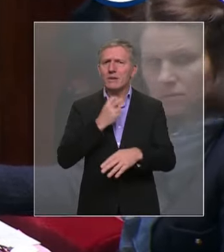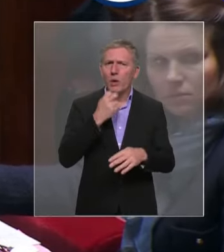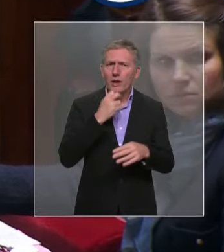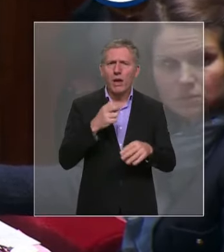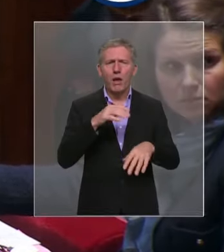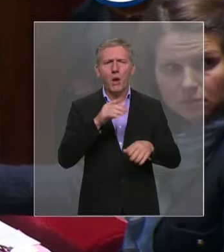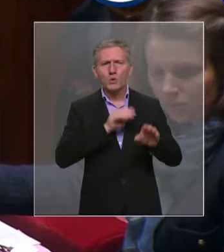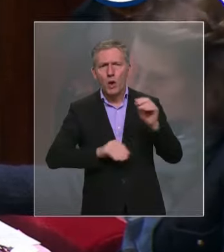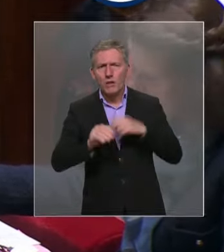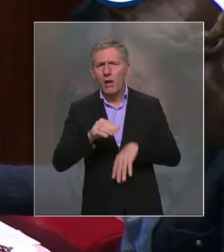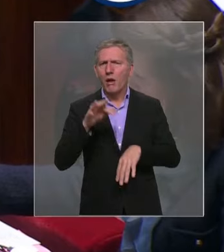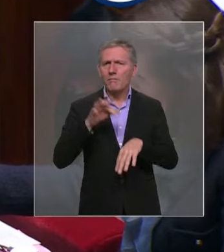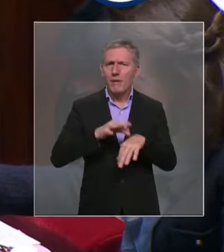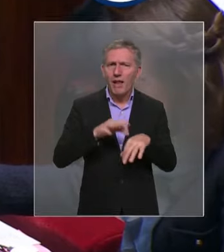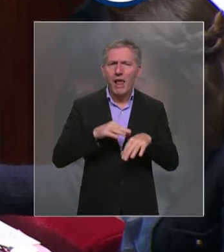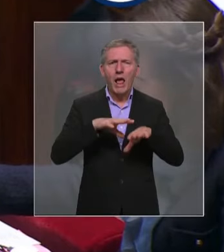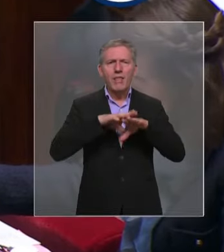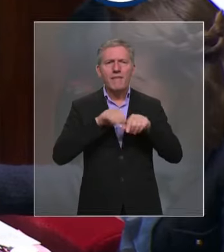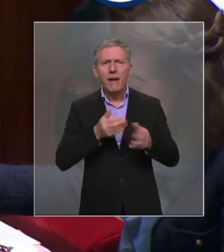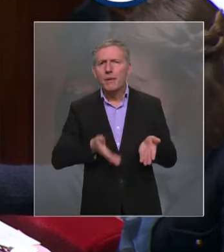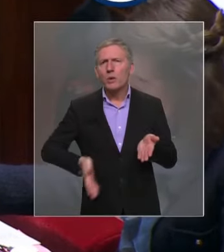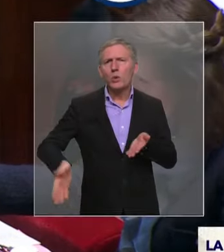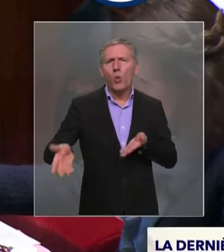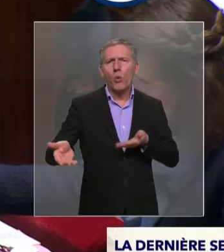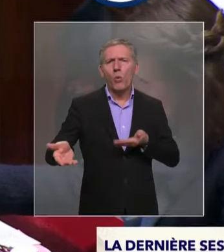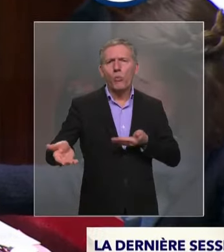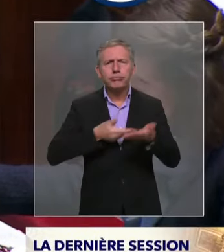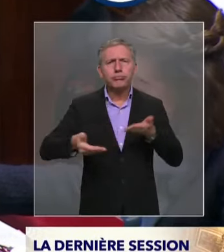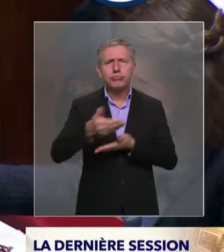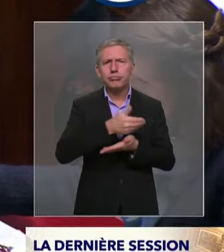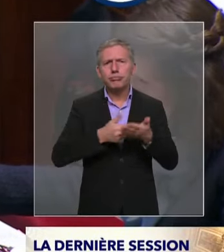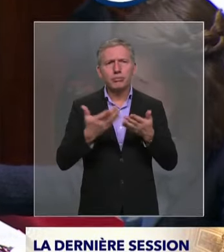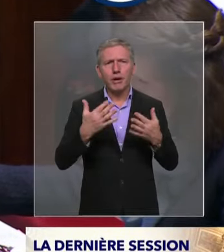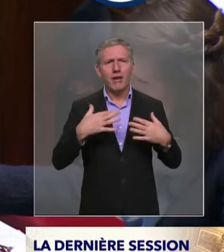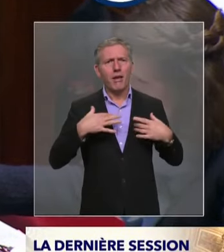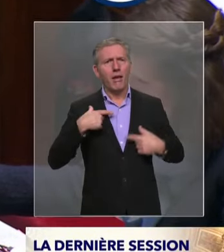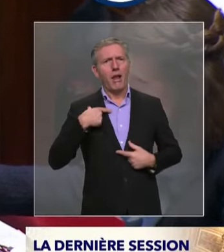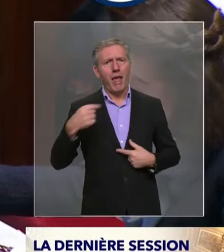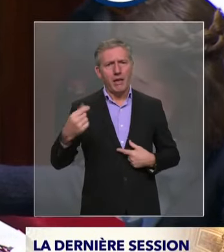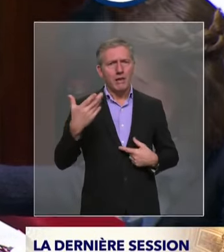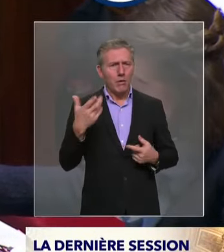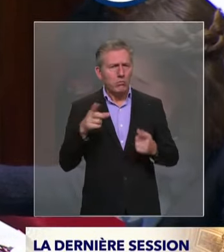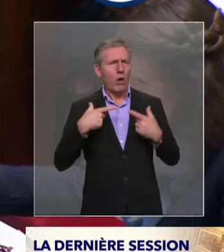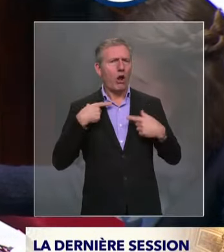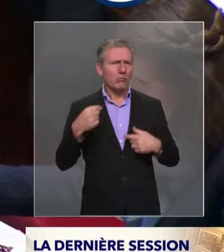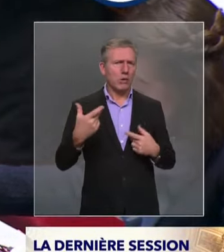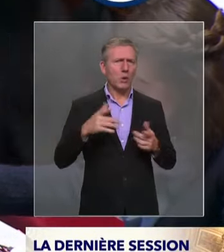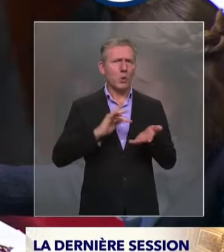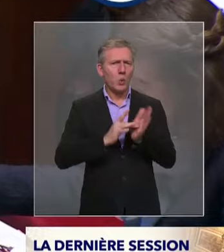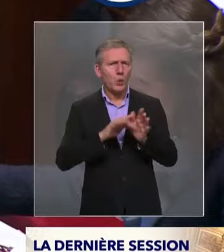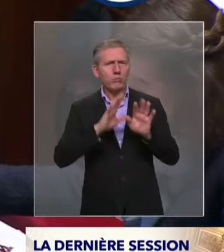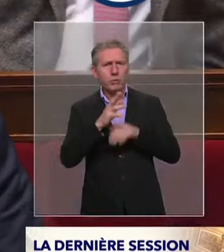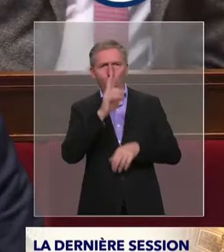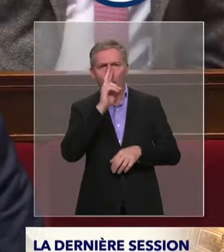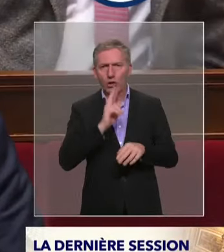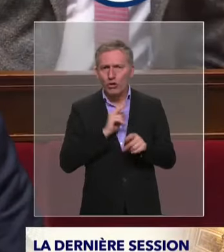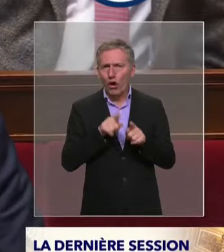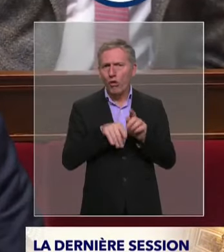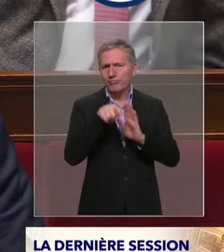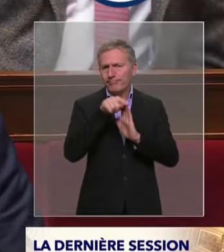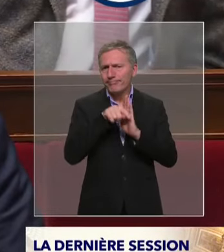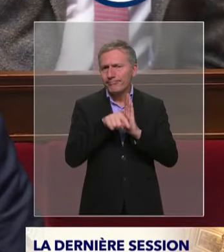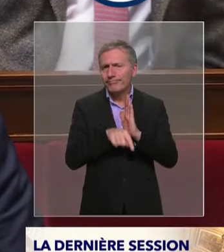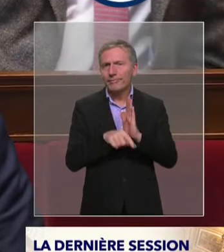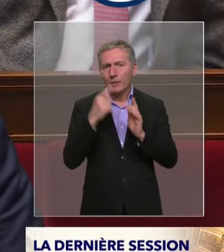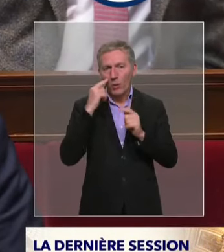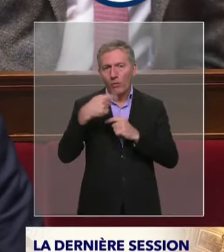malades, des familles, des acteurs de la société civile, laïque et religieuse, le président de la République a fixé les principes pour un nouveau chemin